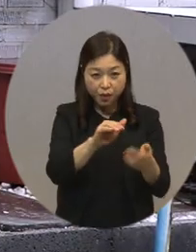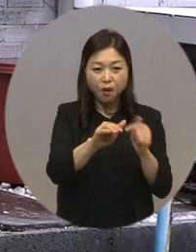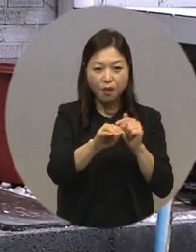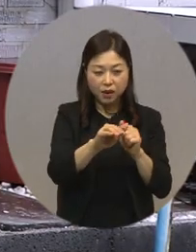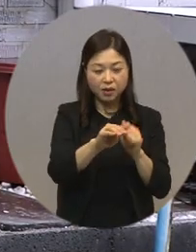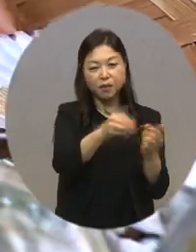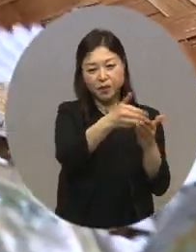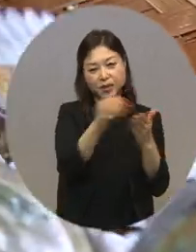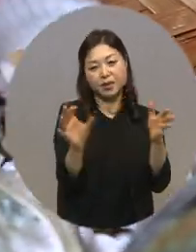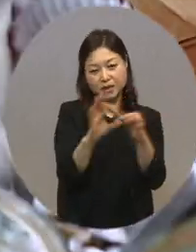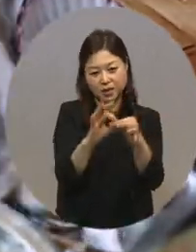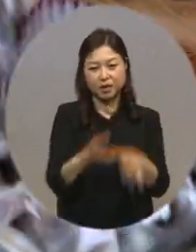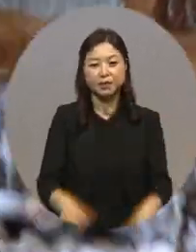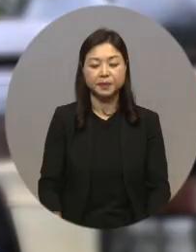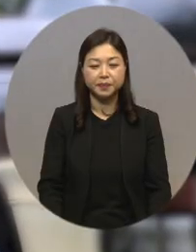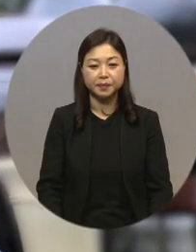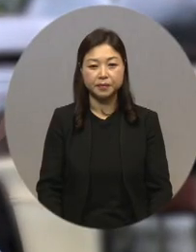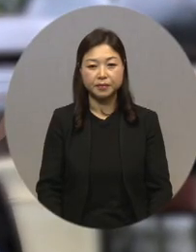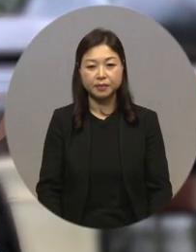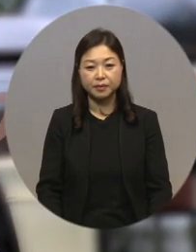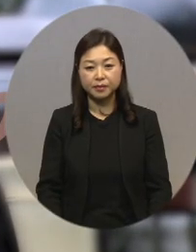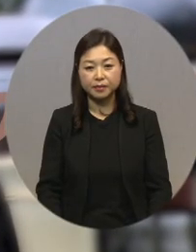뻗어봅니다.